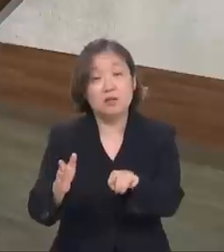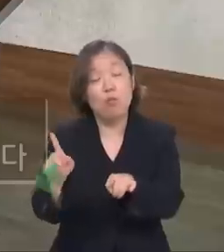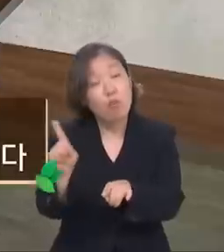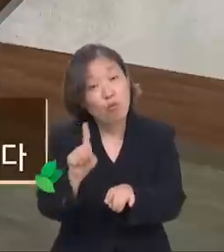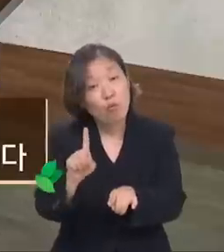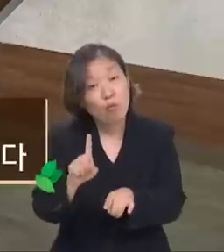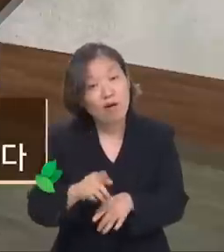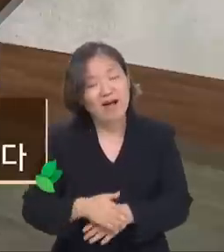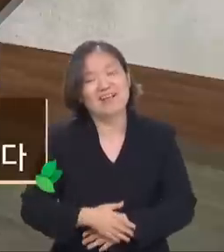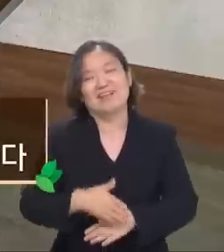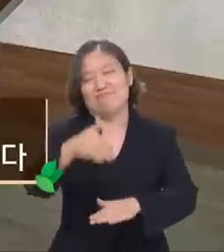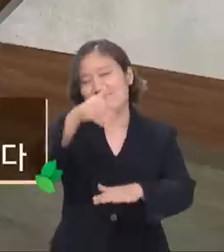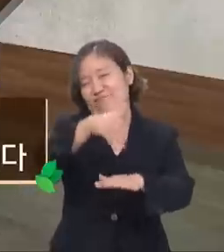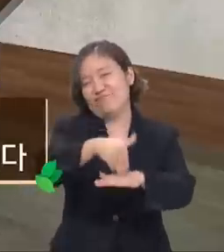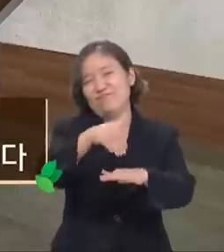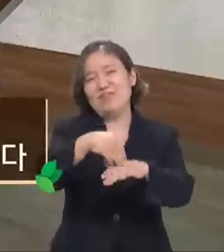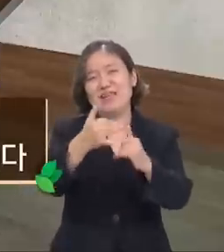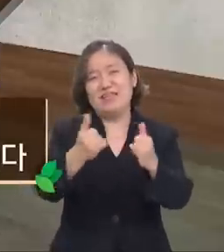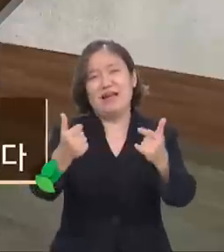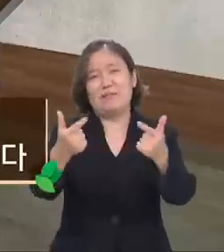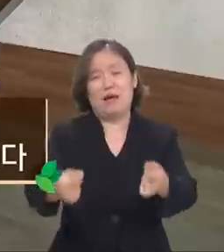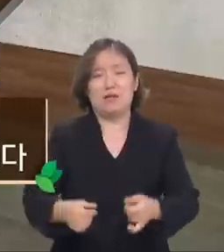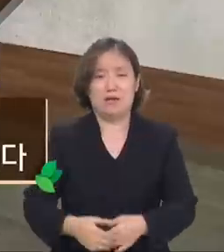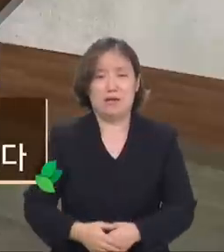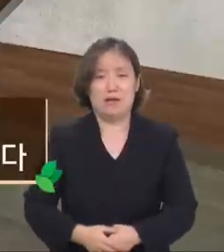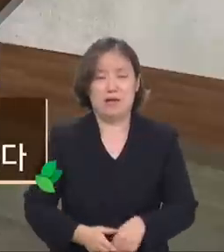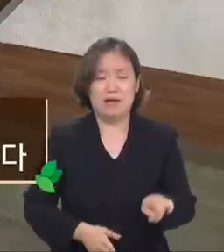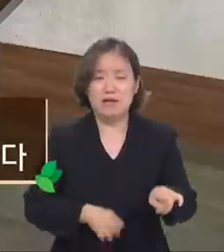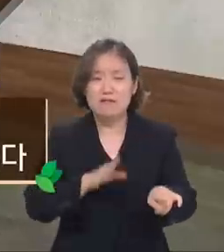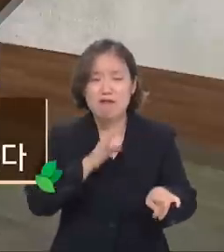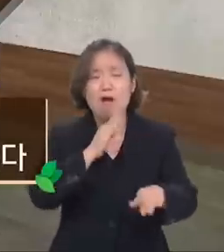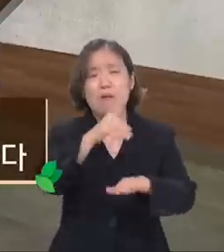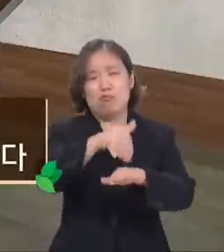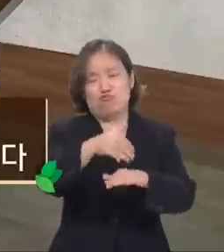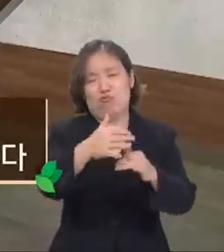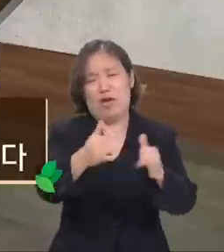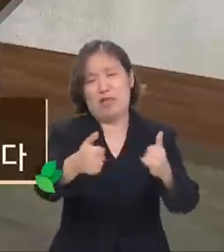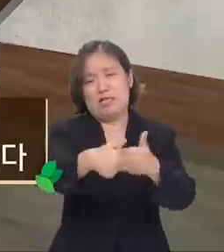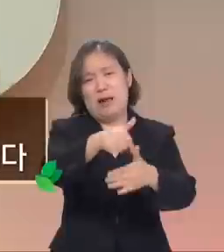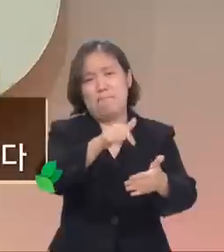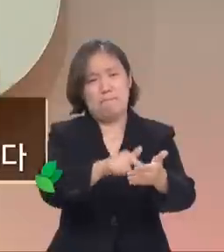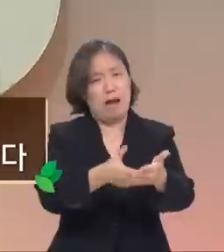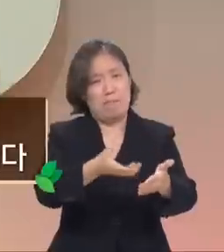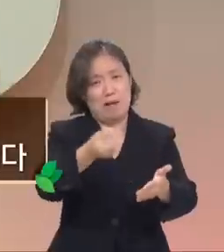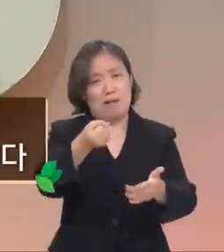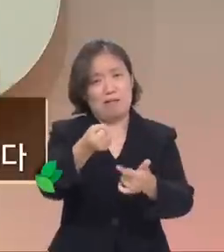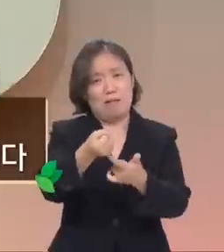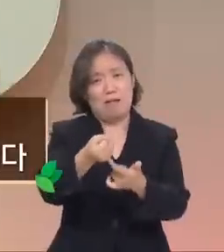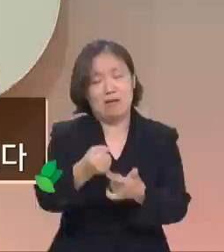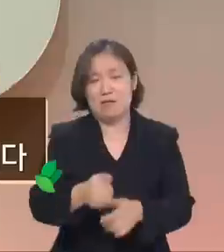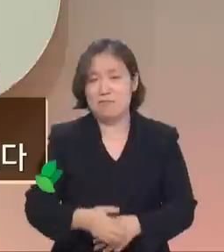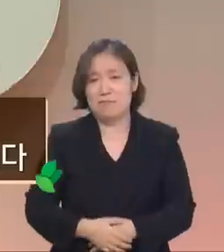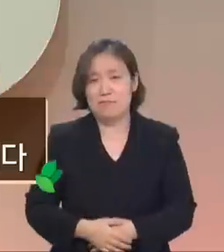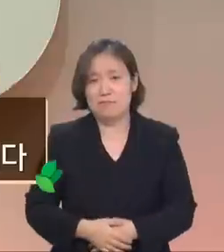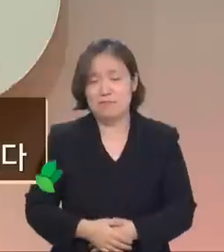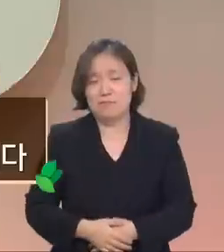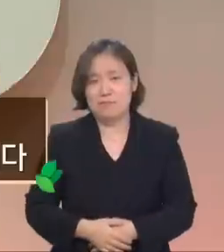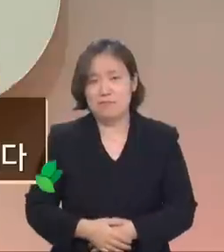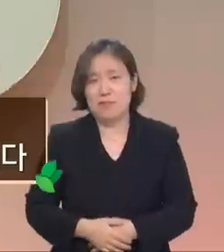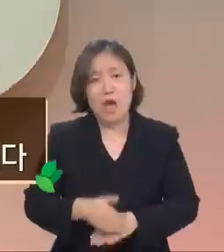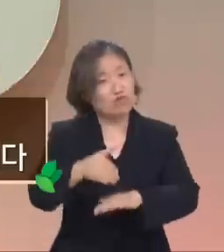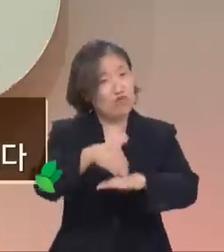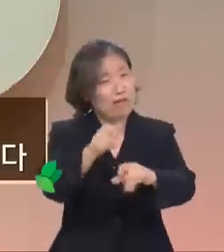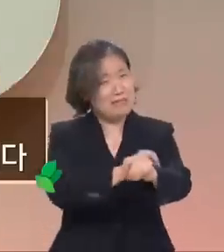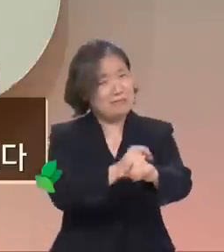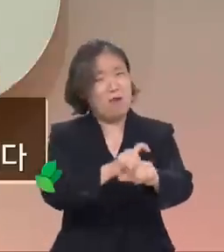이게 수행자다 이게 바로 수행자의 마음이다 수행이 따로 있는게 아니구나